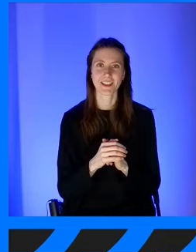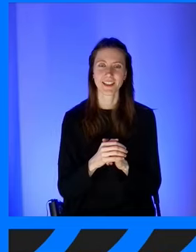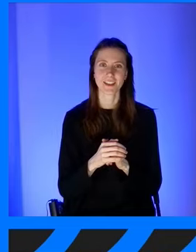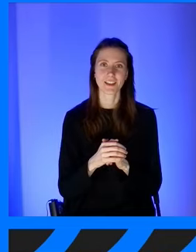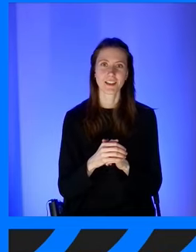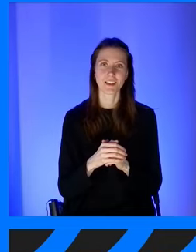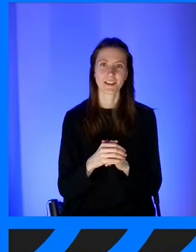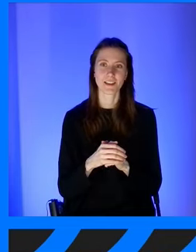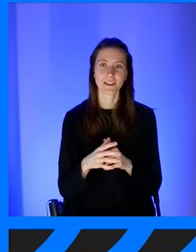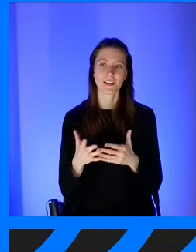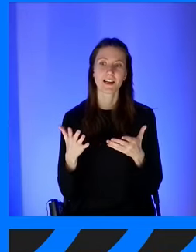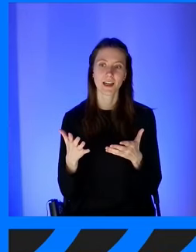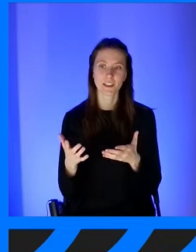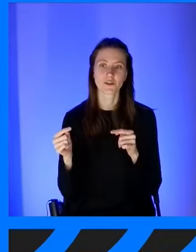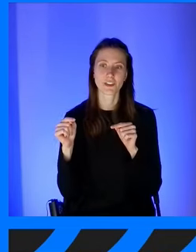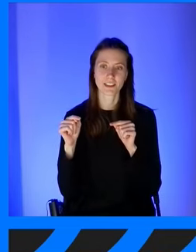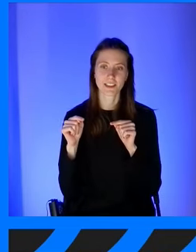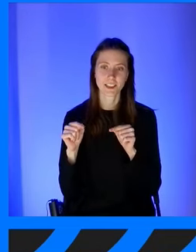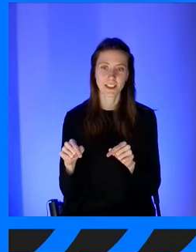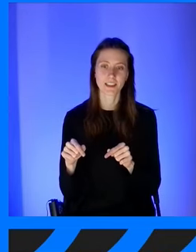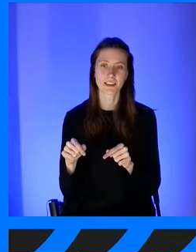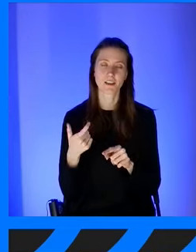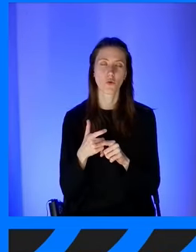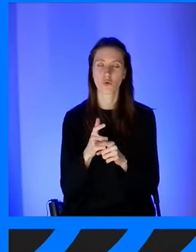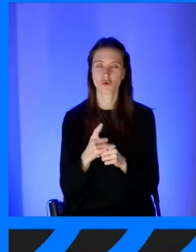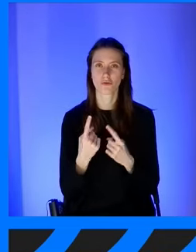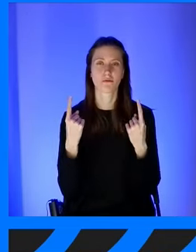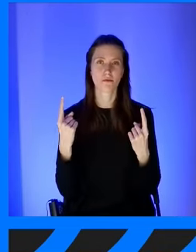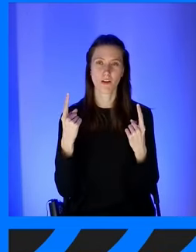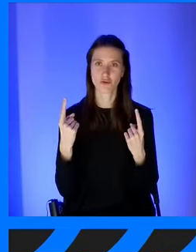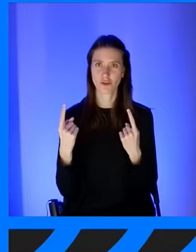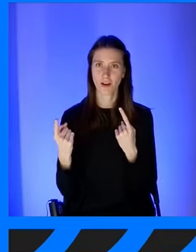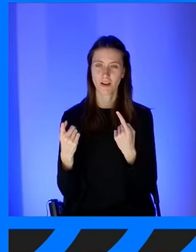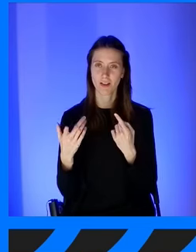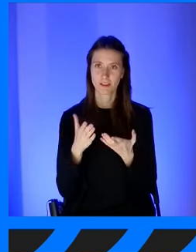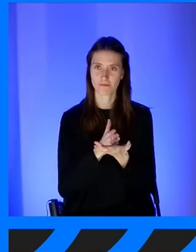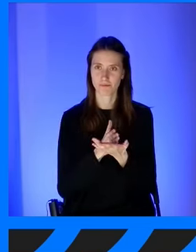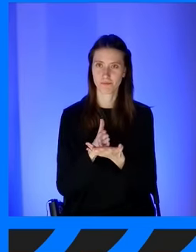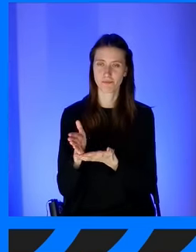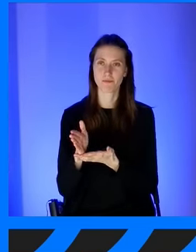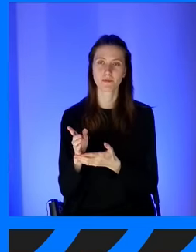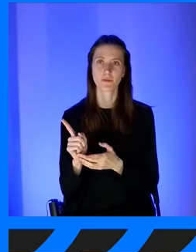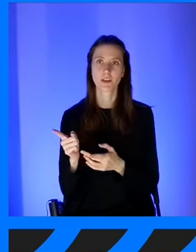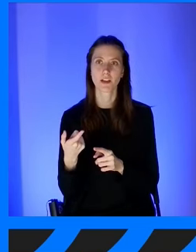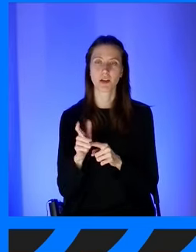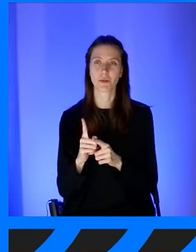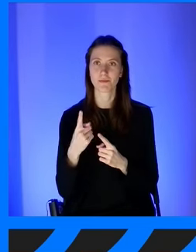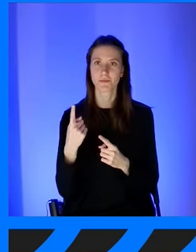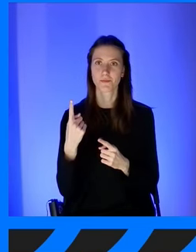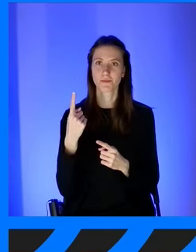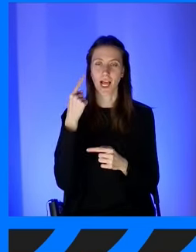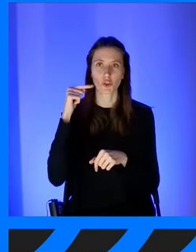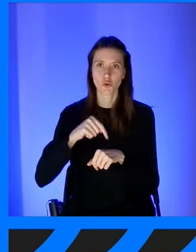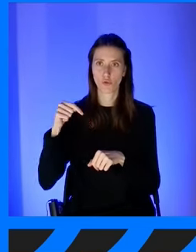естественно здесь вот прям большую роль играет зрелость там тех кто в этом участвует да то есть должны понимать